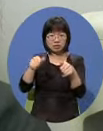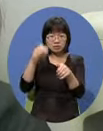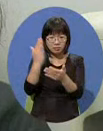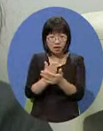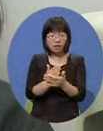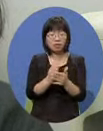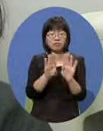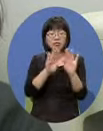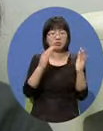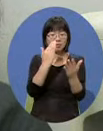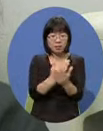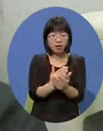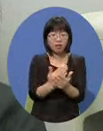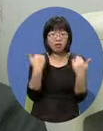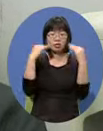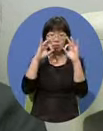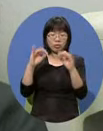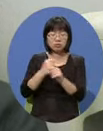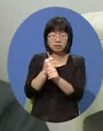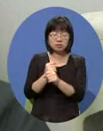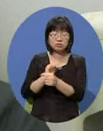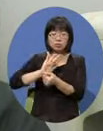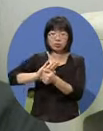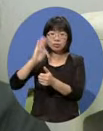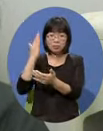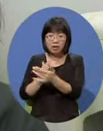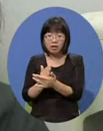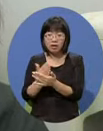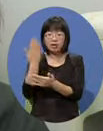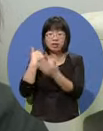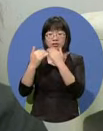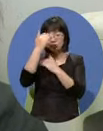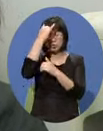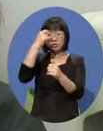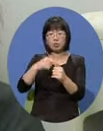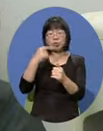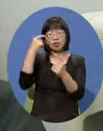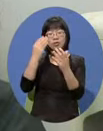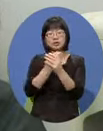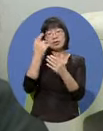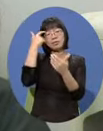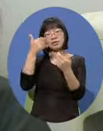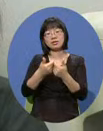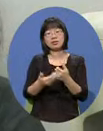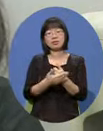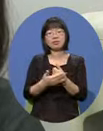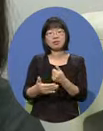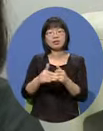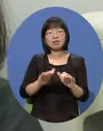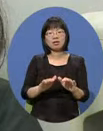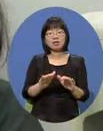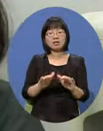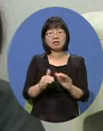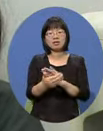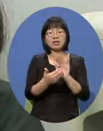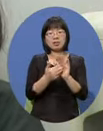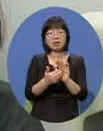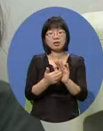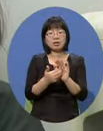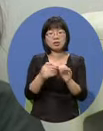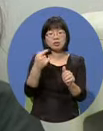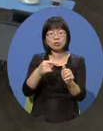열어주지 말아라, 어른들을 보고 짐 들어주지 말아라, 그 전에 했던 도덕 교육과는 완전히 반대이기 때문에 되돌리는 예방 교육을 할 수가